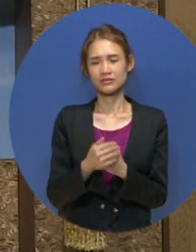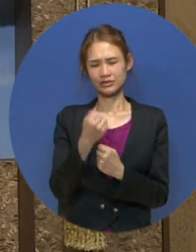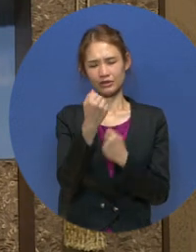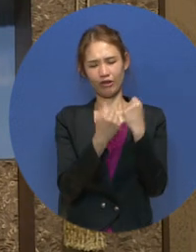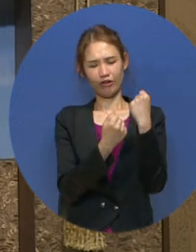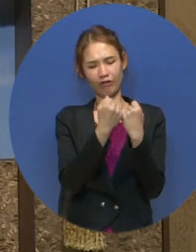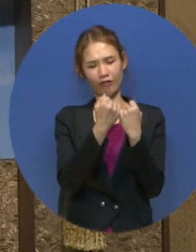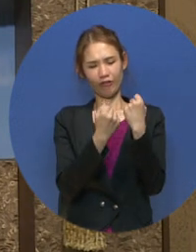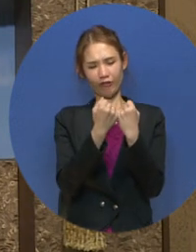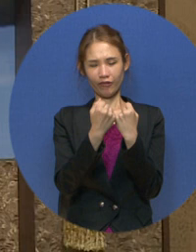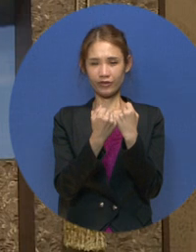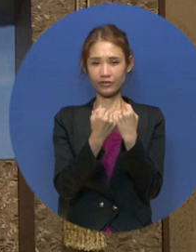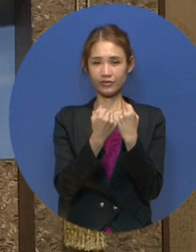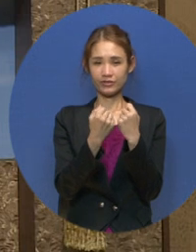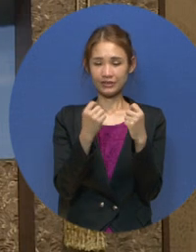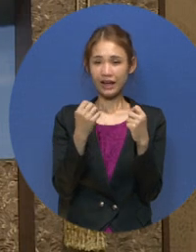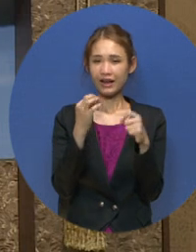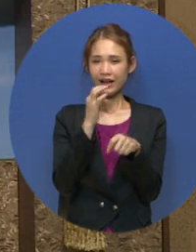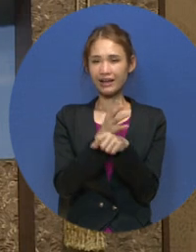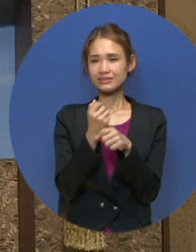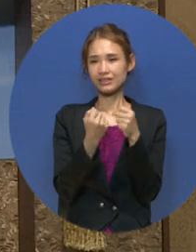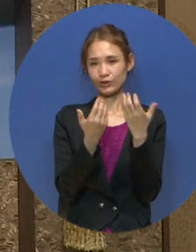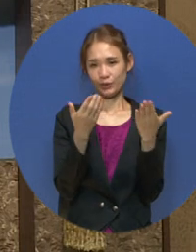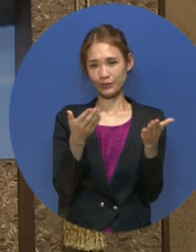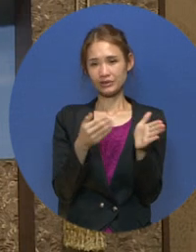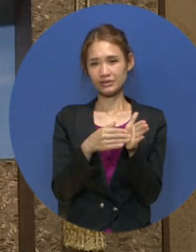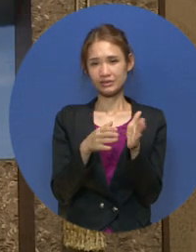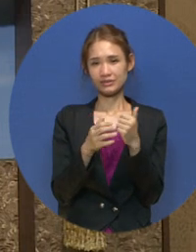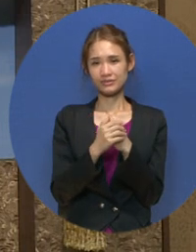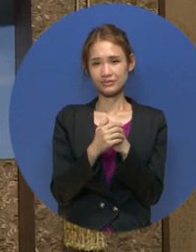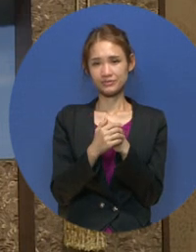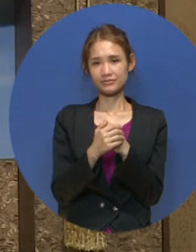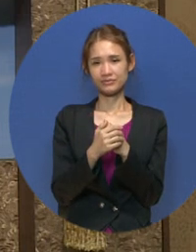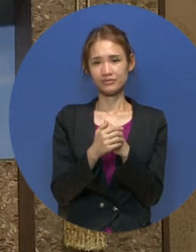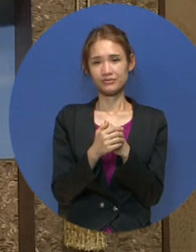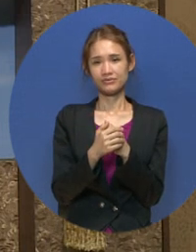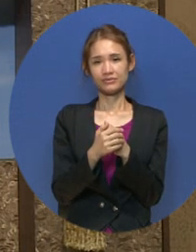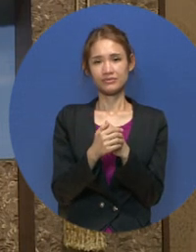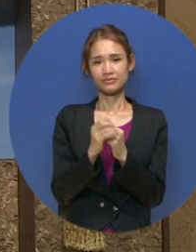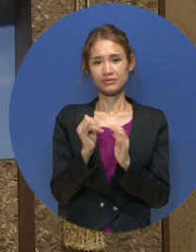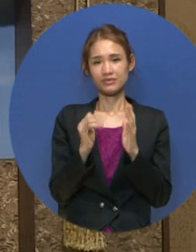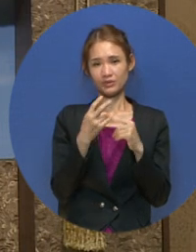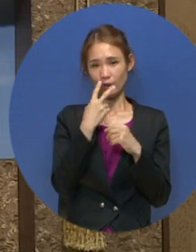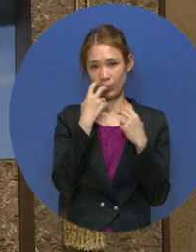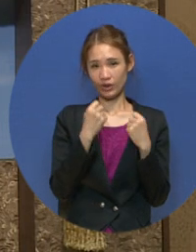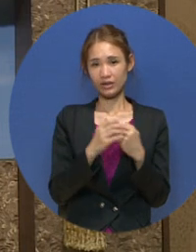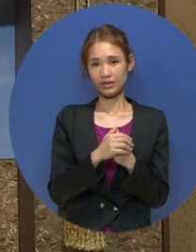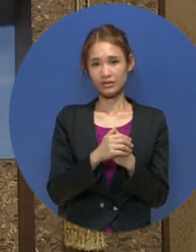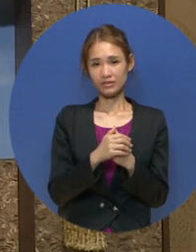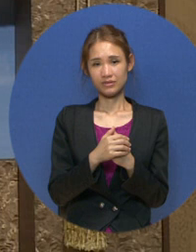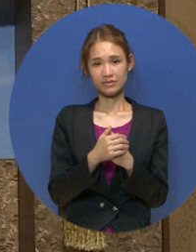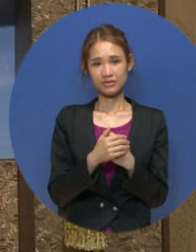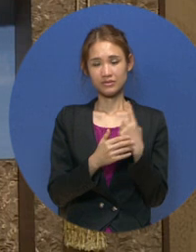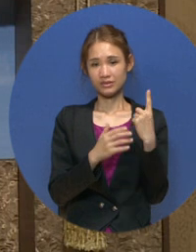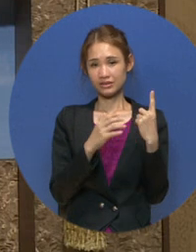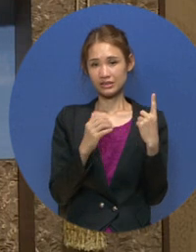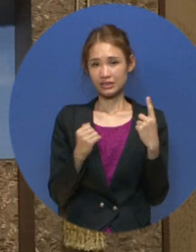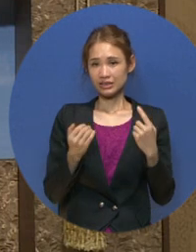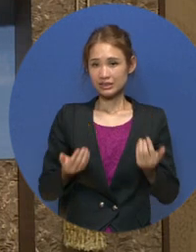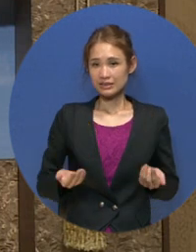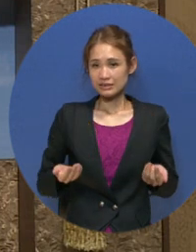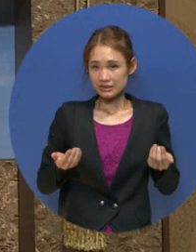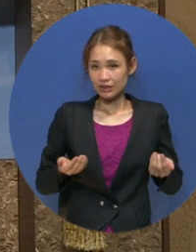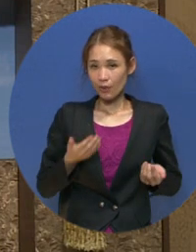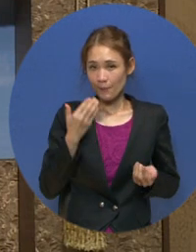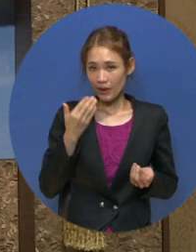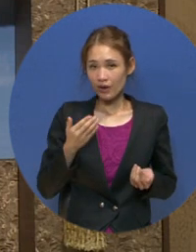설명하기는 좀 장황할 수 있는데 간단하게 설명을 드리면 네. 세상에 존재하는 한 사람이 들 수